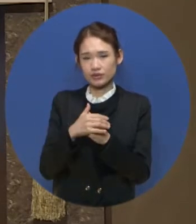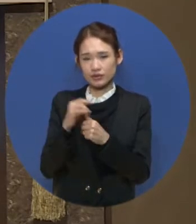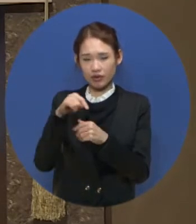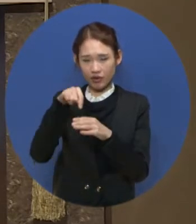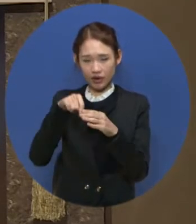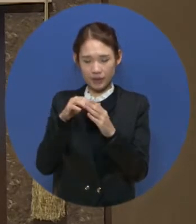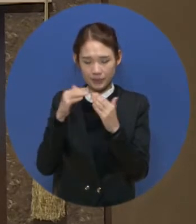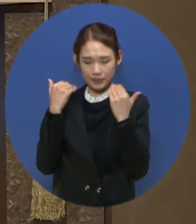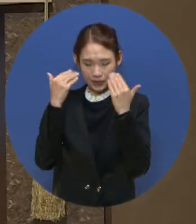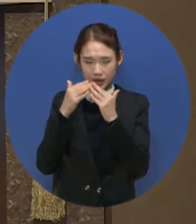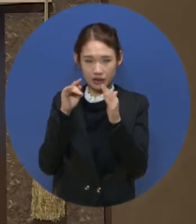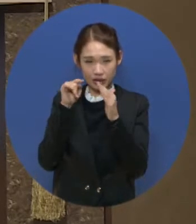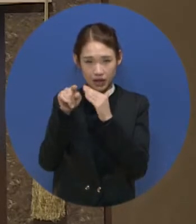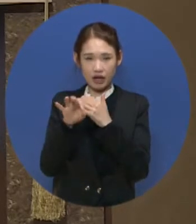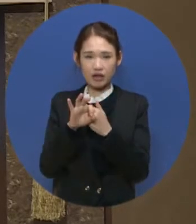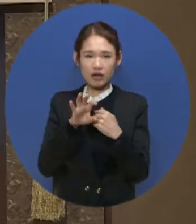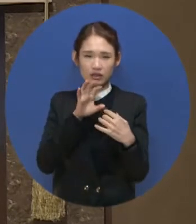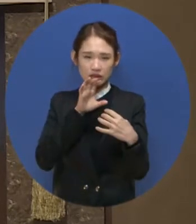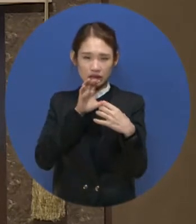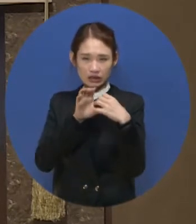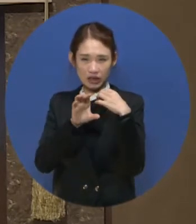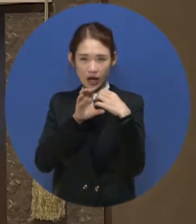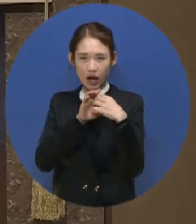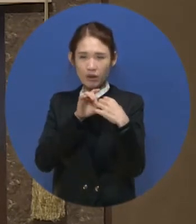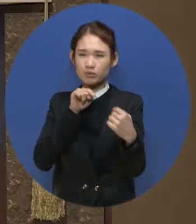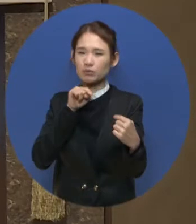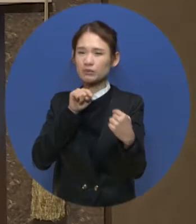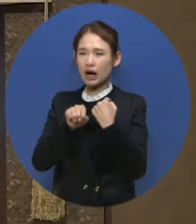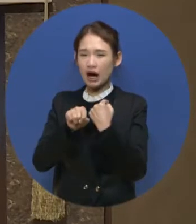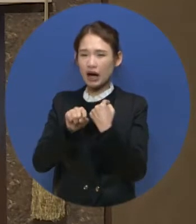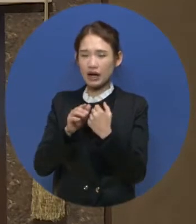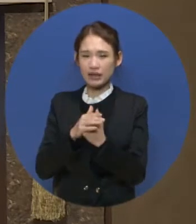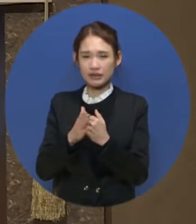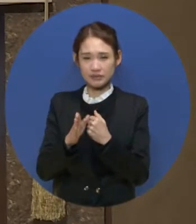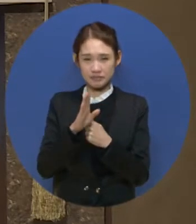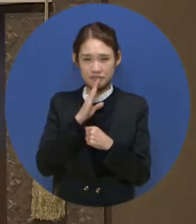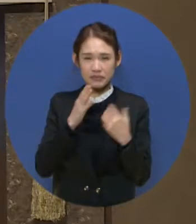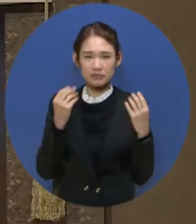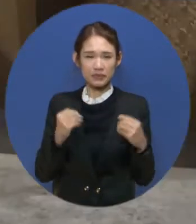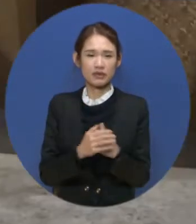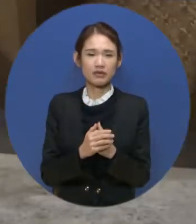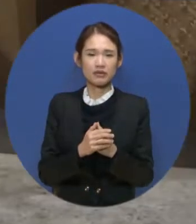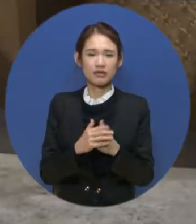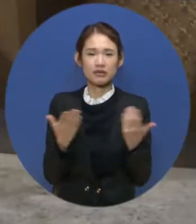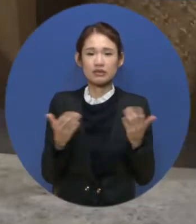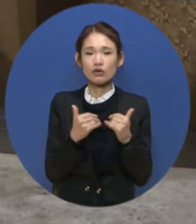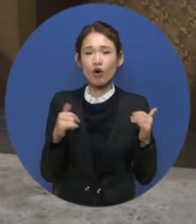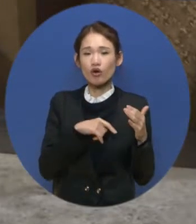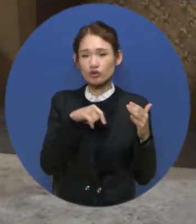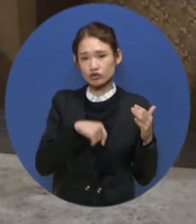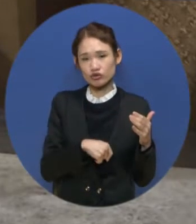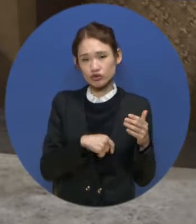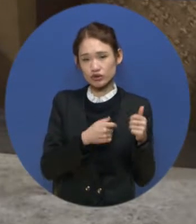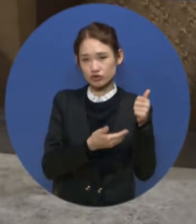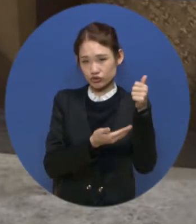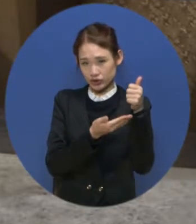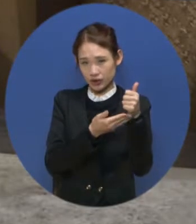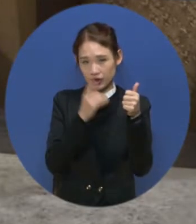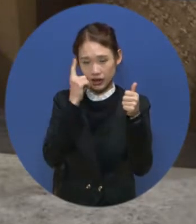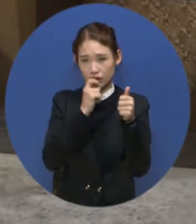분이 오시면 의사소통이 안 되기가 딱 맞거든요. 그래서 저희 이제 스텝 중에 그